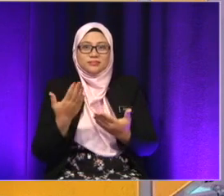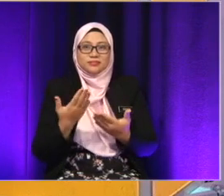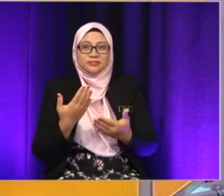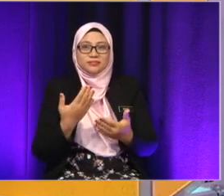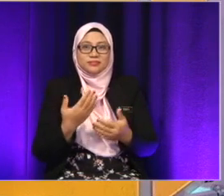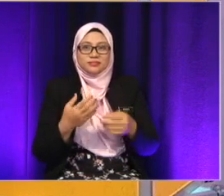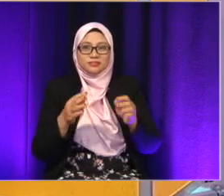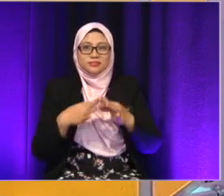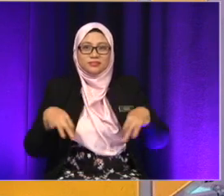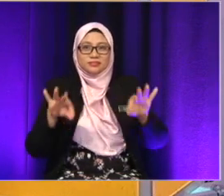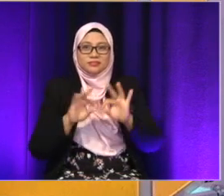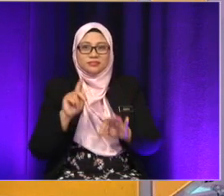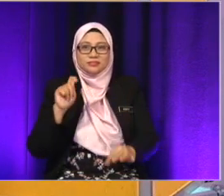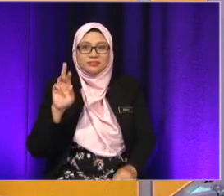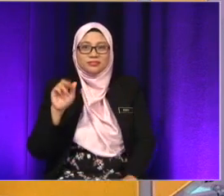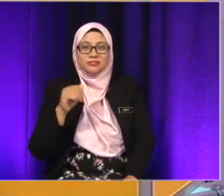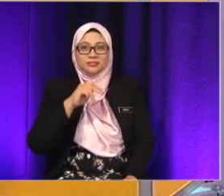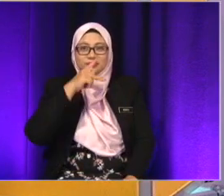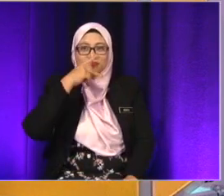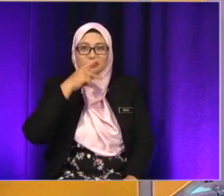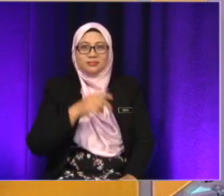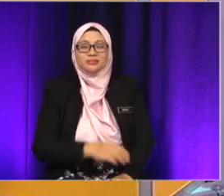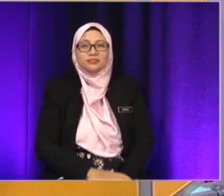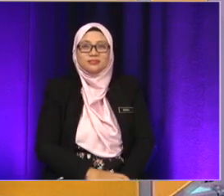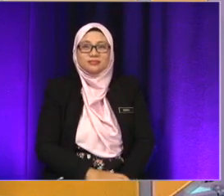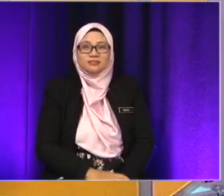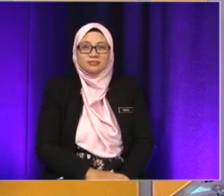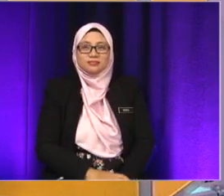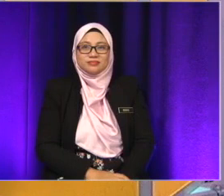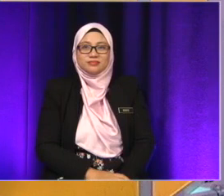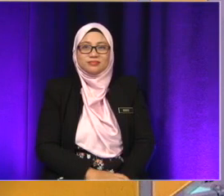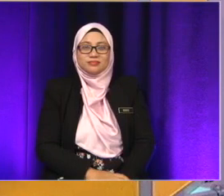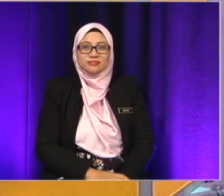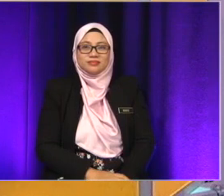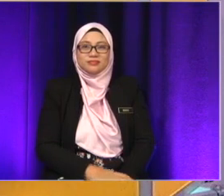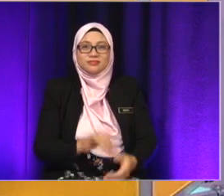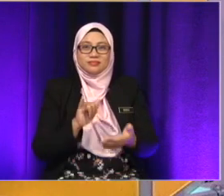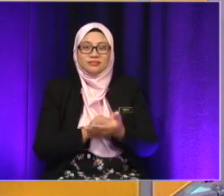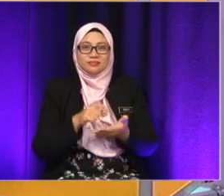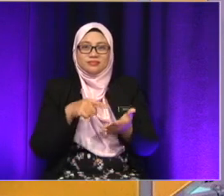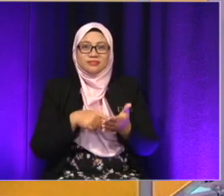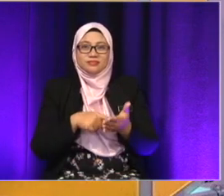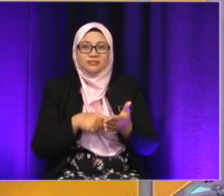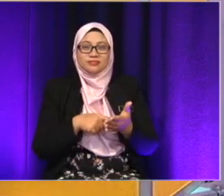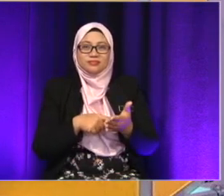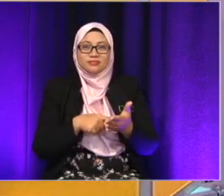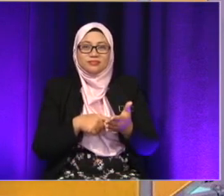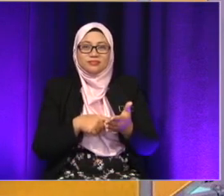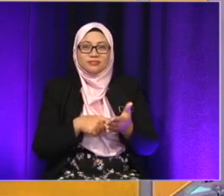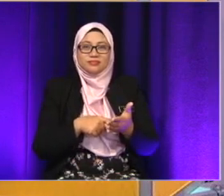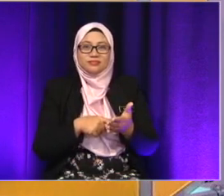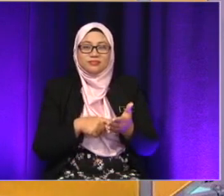jadi truk besar. Itu je cerita dia. Okey, kita teruskan lagi insya-Allah. Okey, yang ni sistem konsep sistem hidrolik di mana? Okey, dia adalah